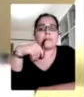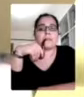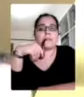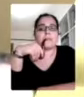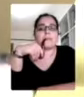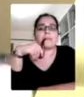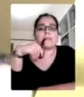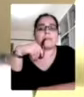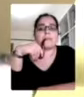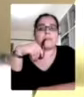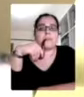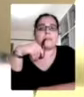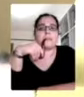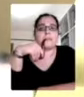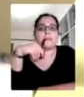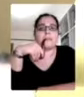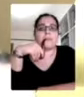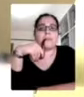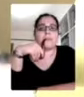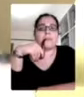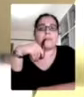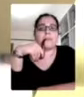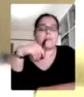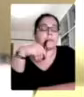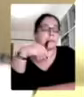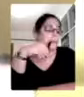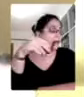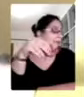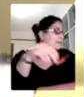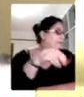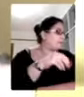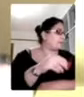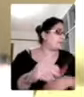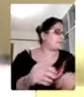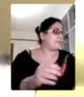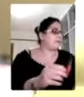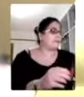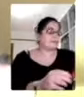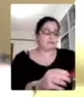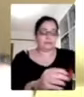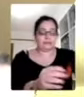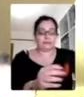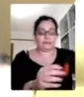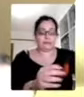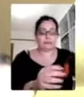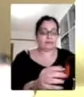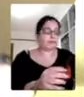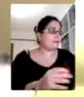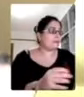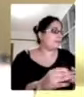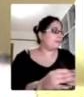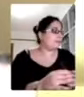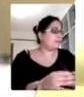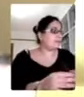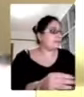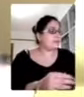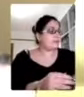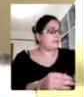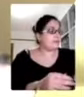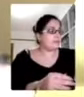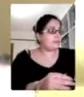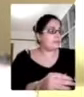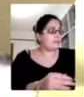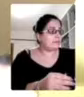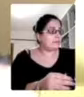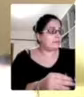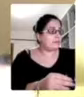ağızlıklı pipolar. Kullanımı efektif midir? Vallahi görüntü olarak benim elimde hiç yok. Görüntü olarak bana biraz kullanışsız gelmekle